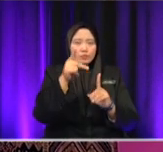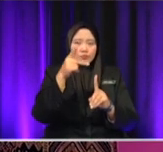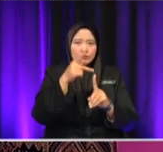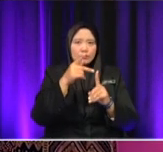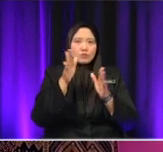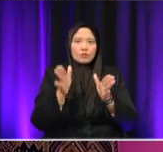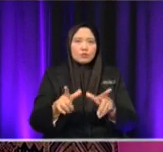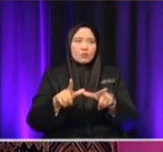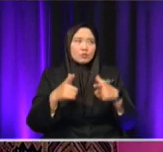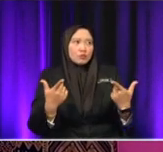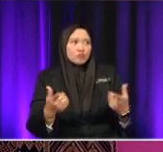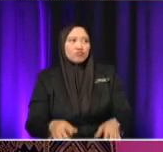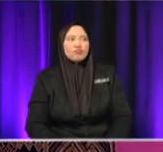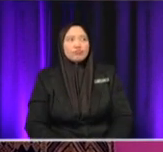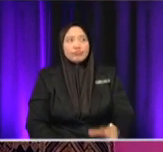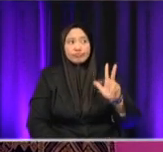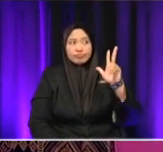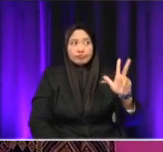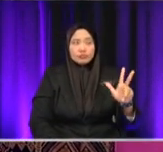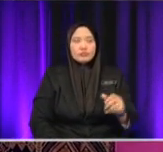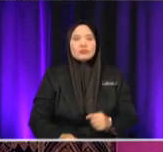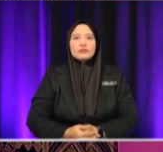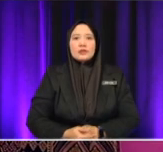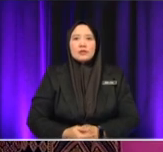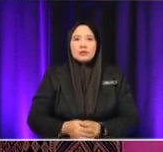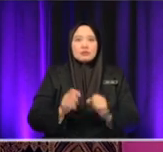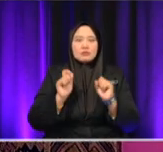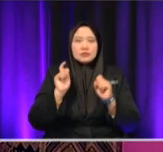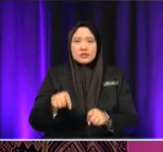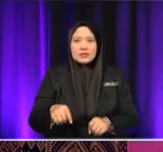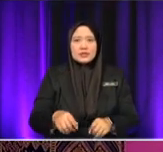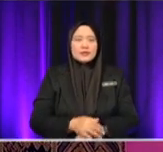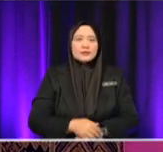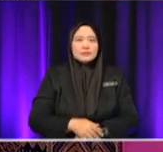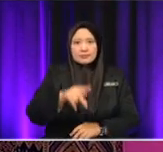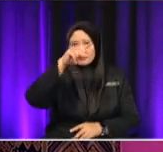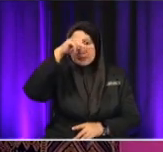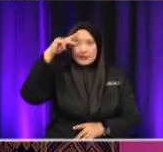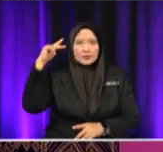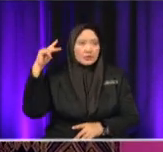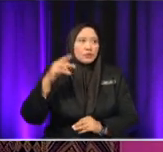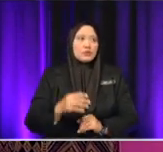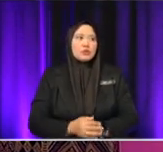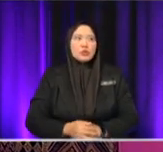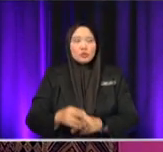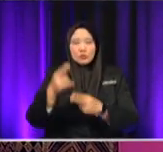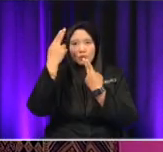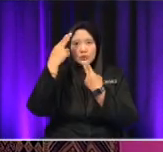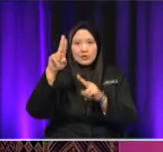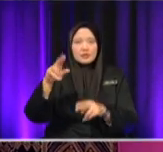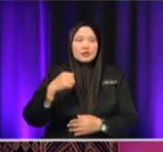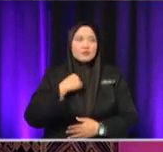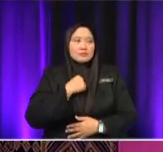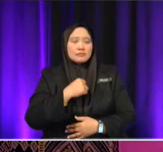keluar dengan lelaki yang bukan mahram dan sebagainya kita perlu memelihara kehormatan diri kita dan seterusnya kita perlu menjaga